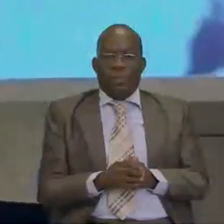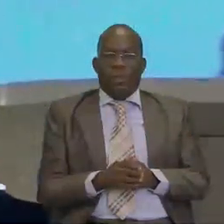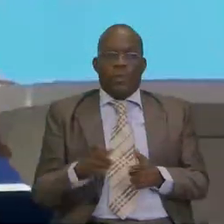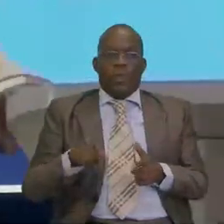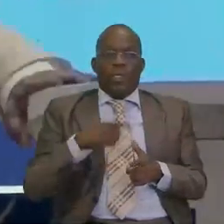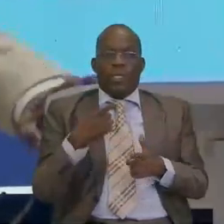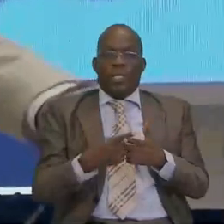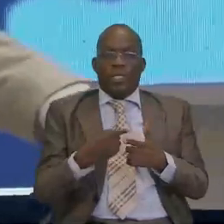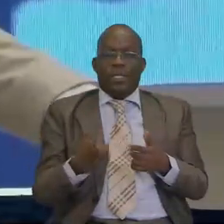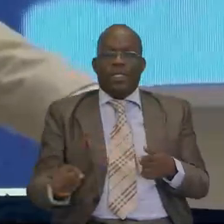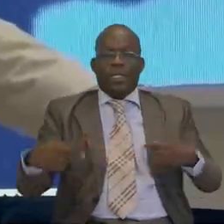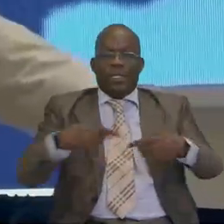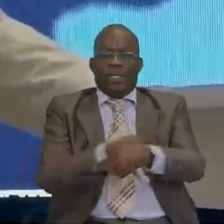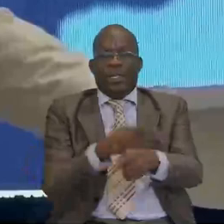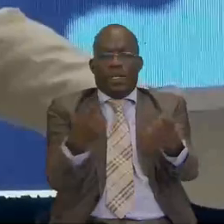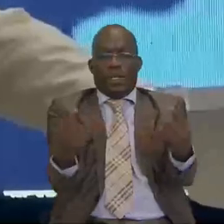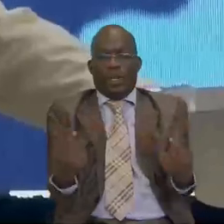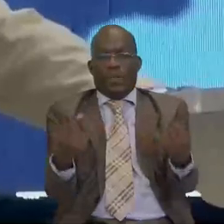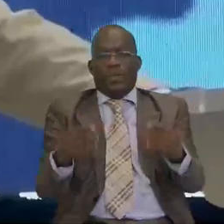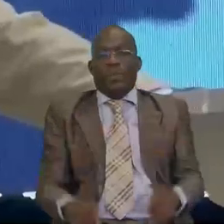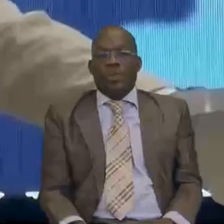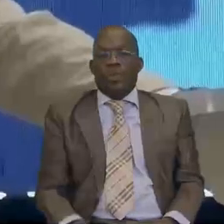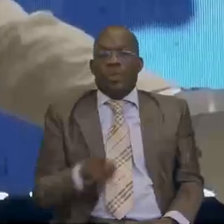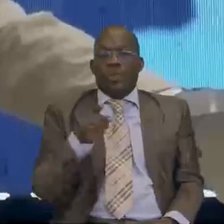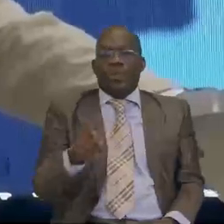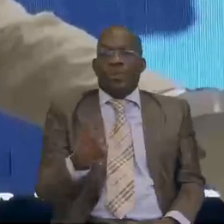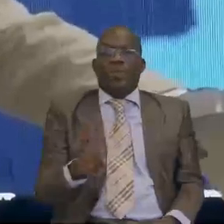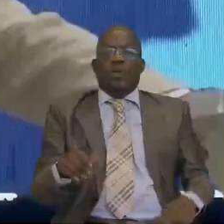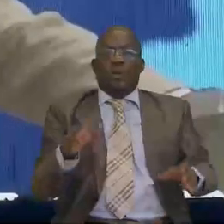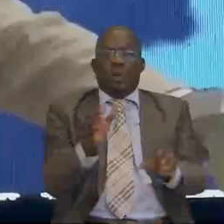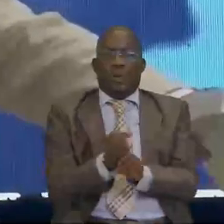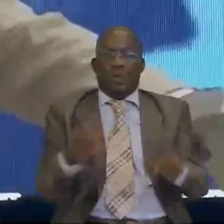Alors, le jour est venu. Et tu t'es marié.